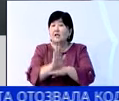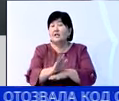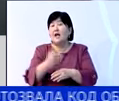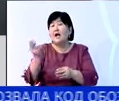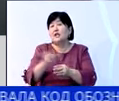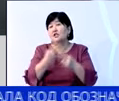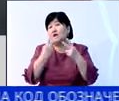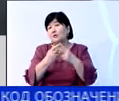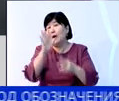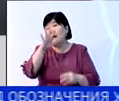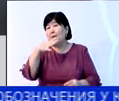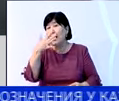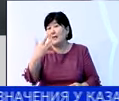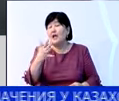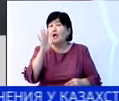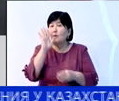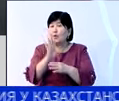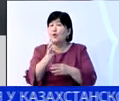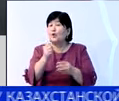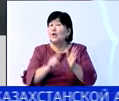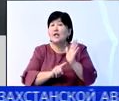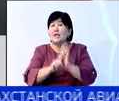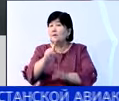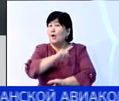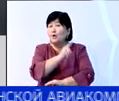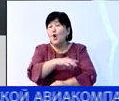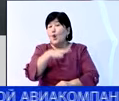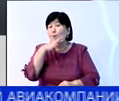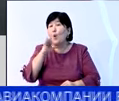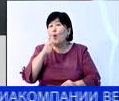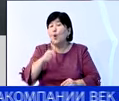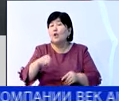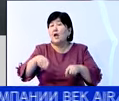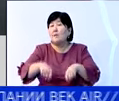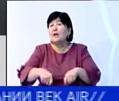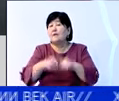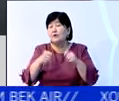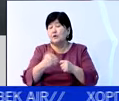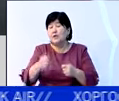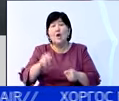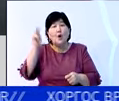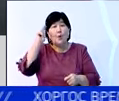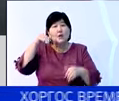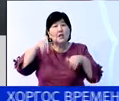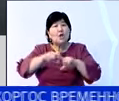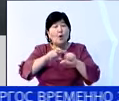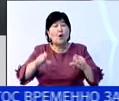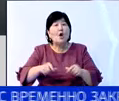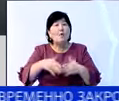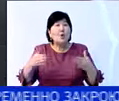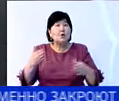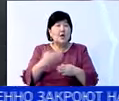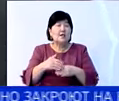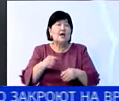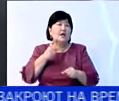лишении свободы на 5 лет. Приговор еще не вступил в силу. Много уголовных правонарушений совершается учащимся колледжей. Большая их часть